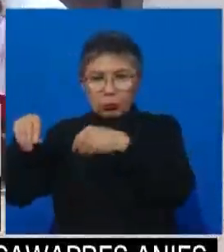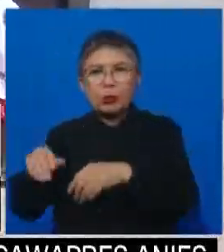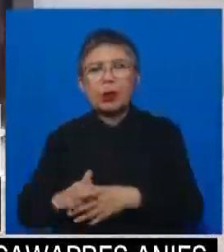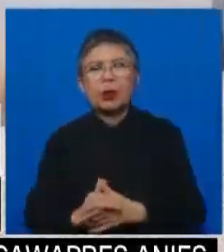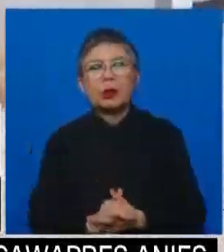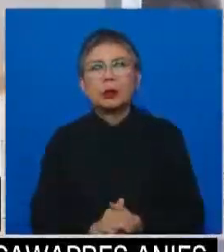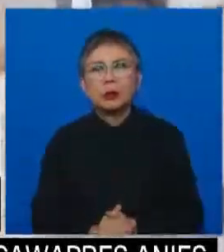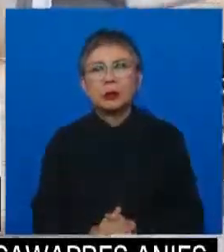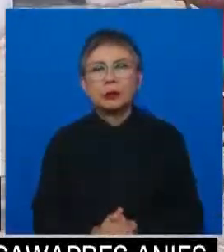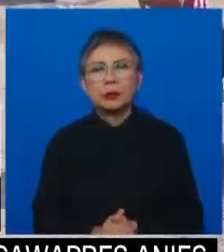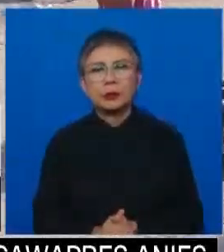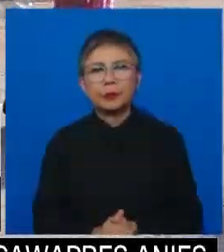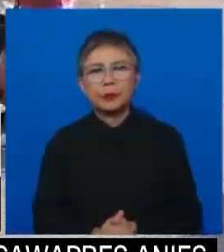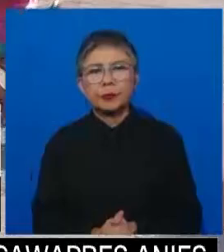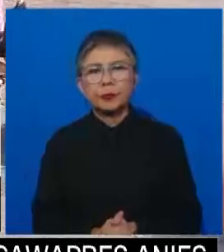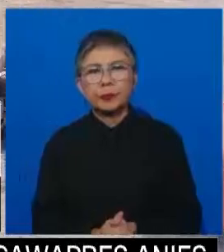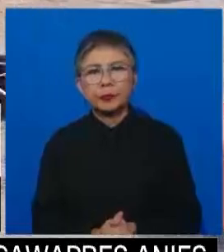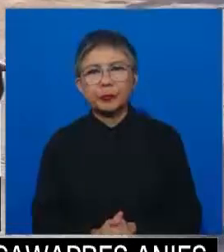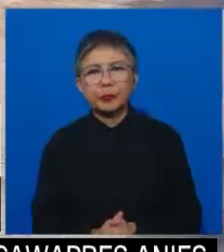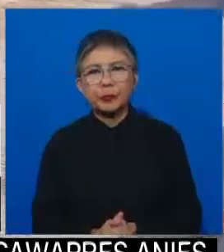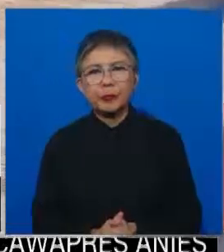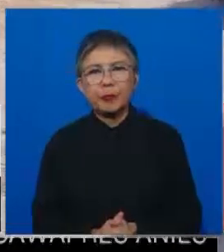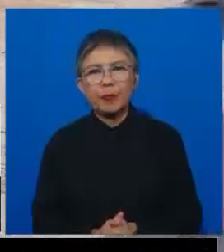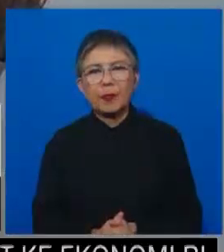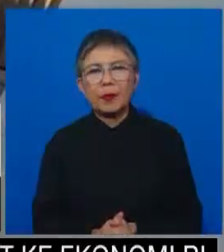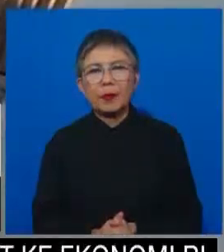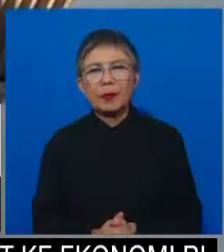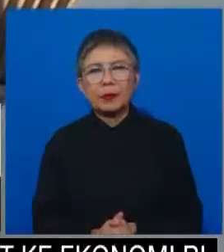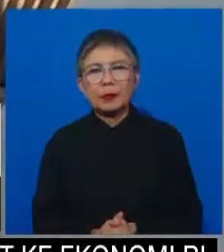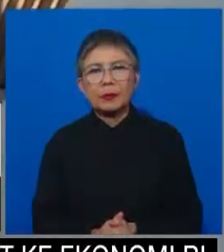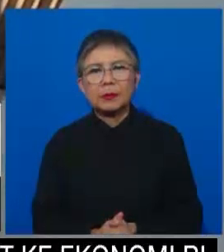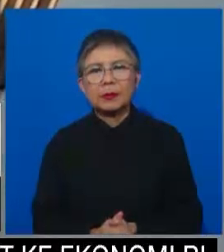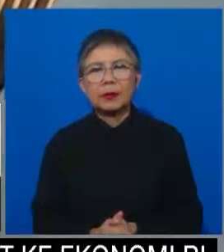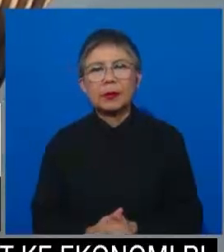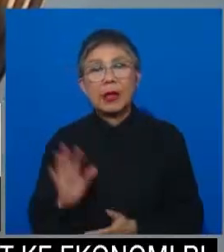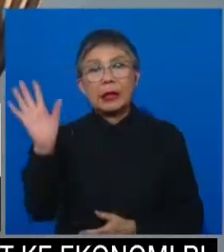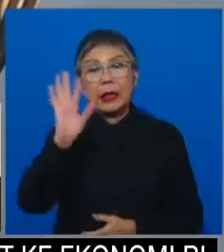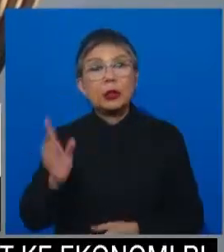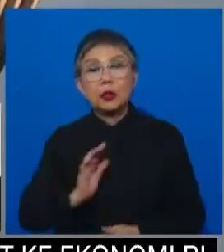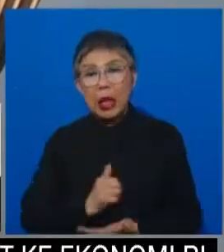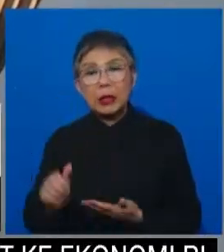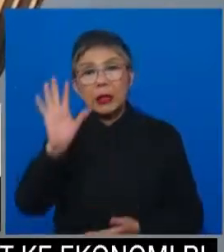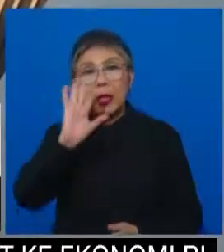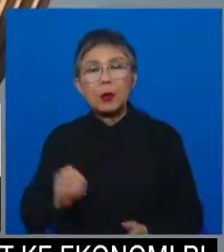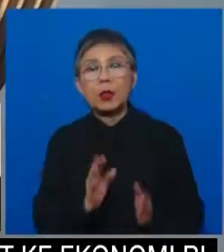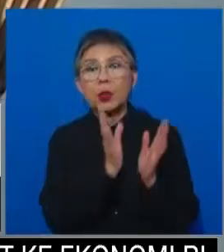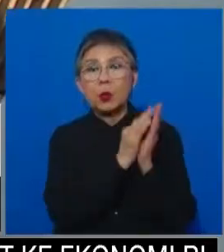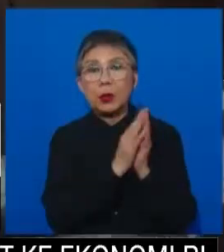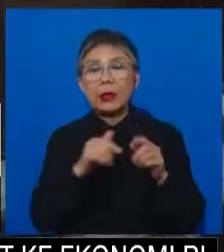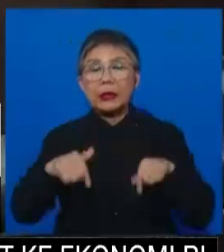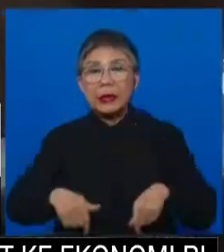RT10 RW 05 Kelurahan Sukamulia Kecamatan Tukdana Kabupaten Indramayu Jawa Barat ini berjualan